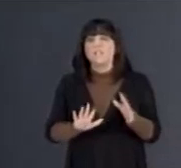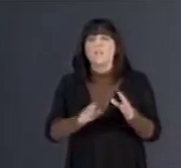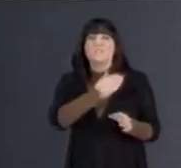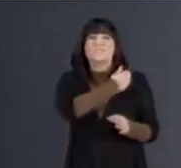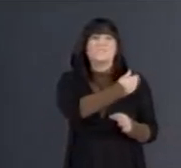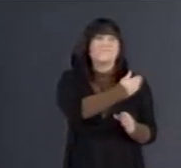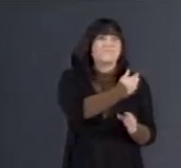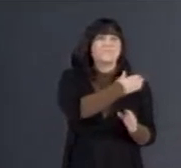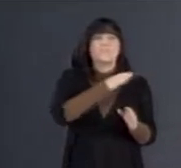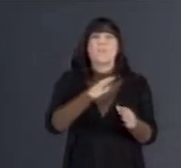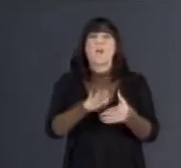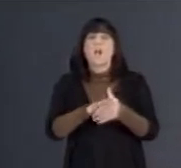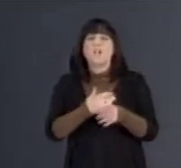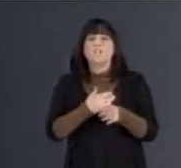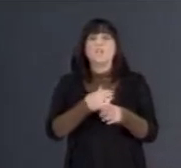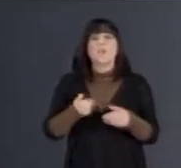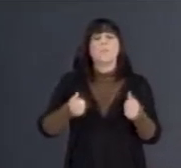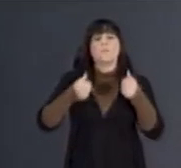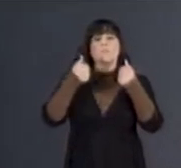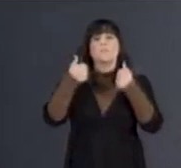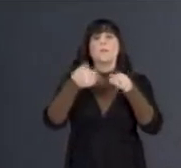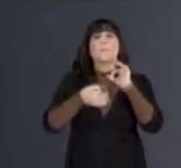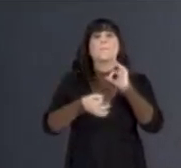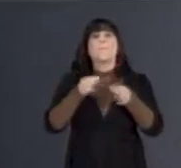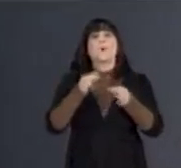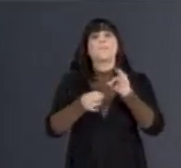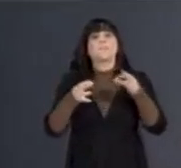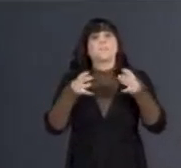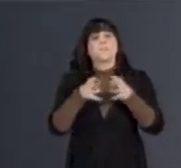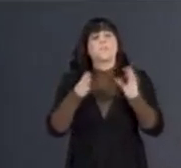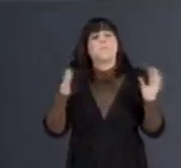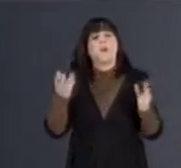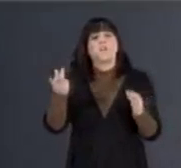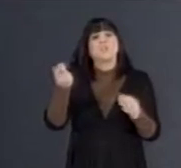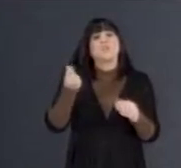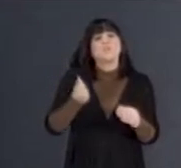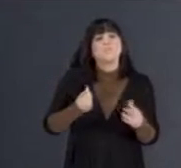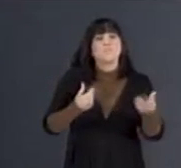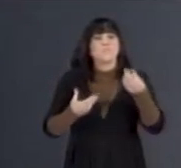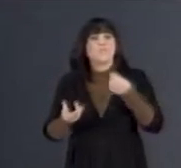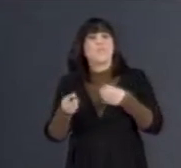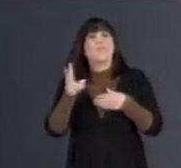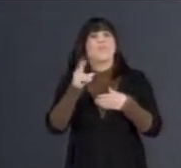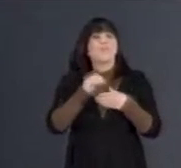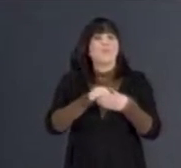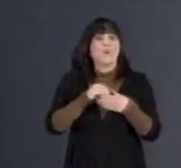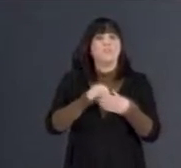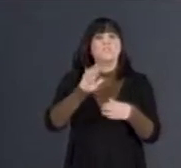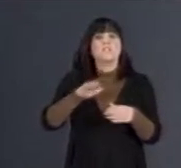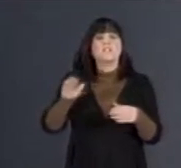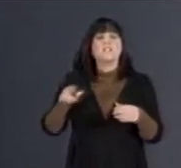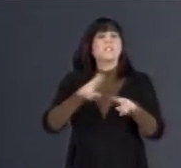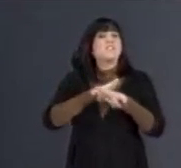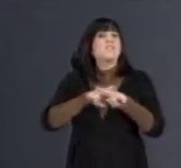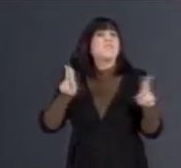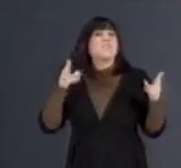għal-akkost l-partij t-il-għbar jieċbru dawk il-voti tal-ta' nis liberali. Nis liberali l